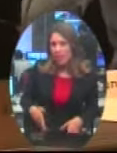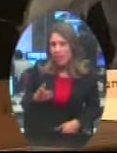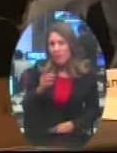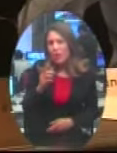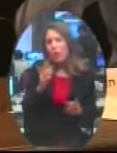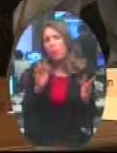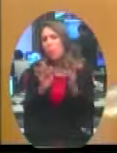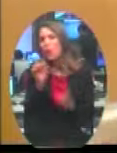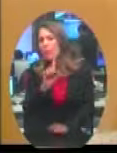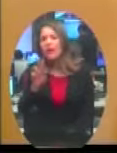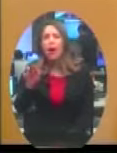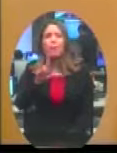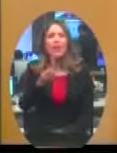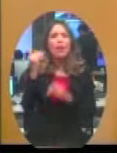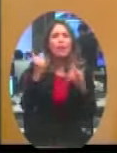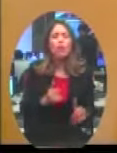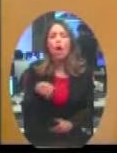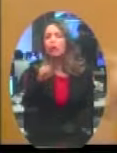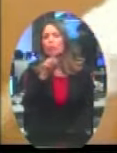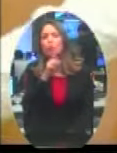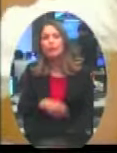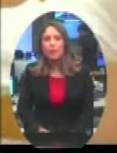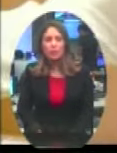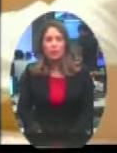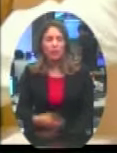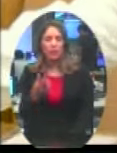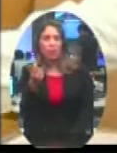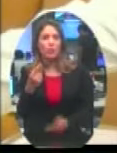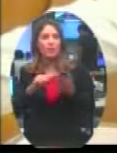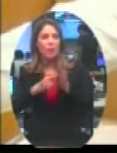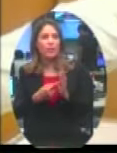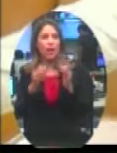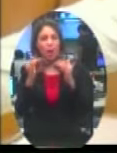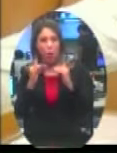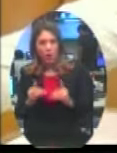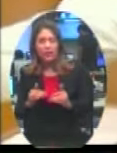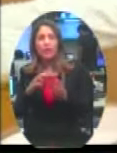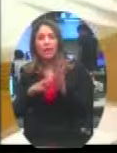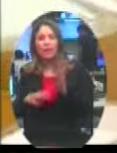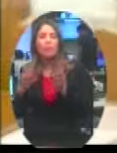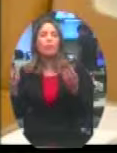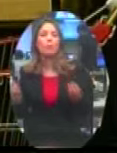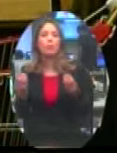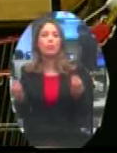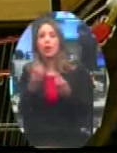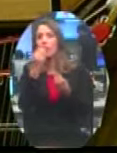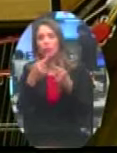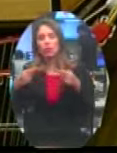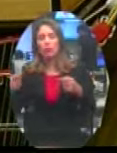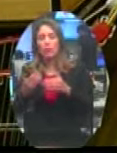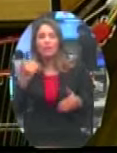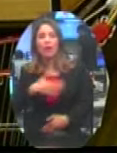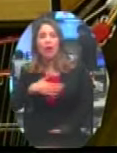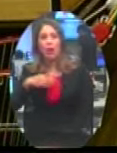שם אתם שותקים. באוצר שמו לעצמם למטרה להוריד מכסים למוצרי מזון שונים לקראת הפסח. בטענה כי